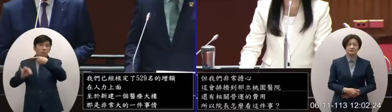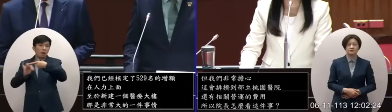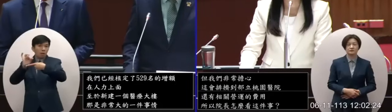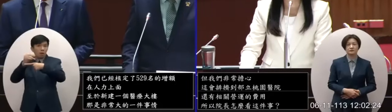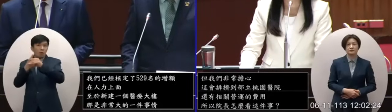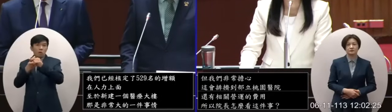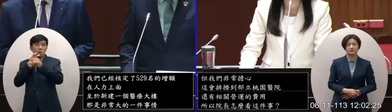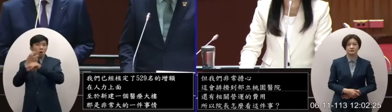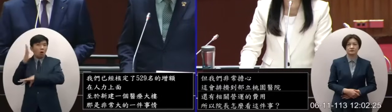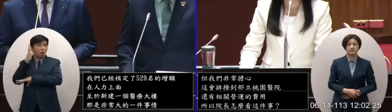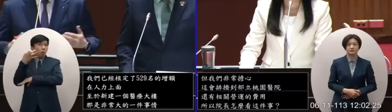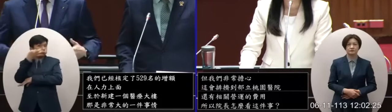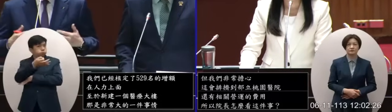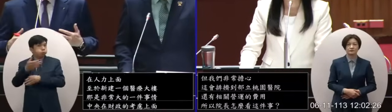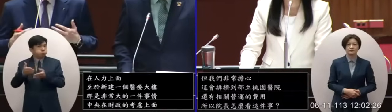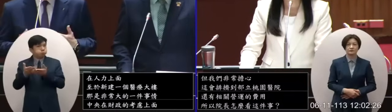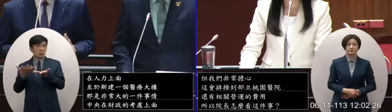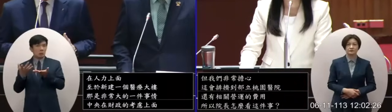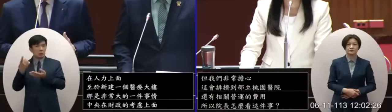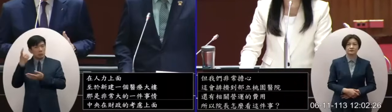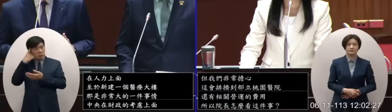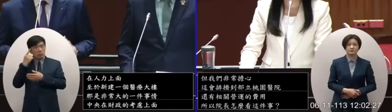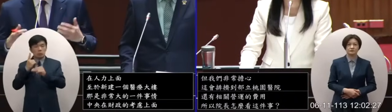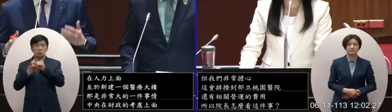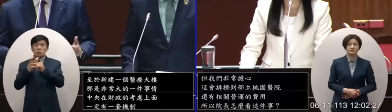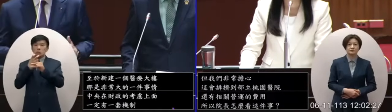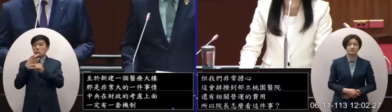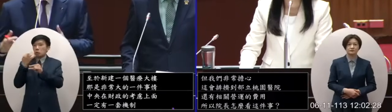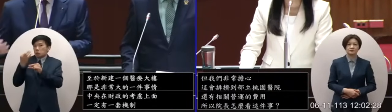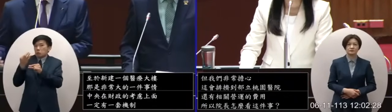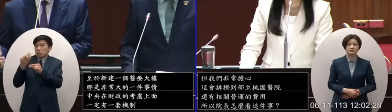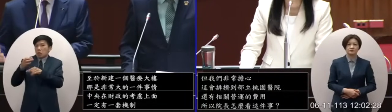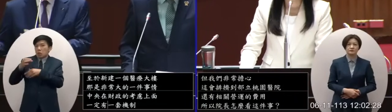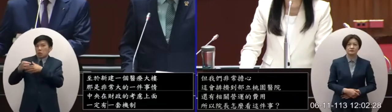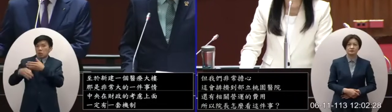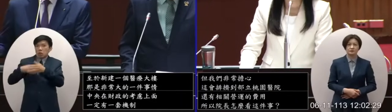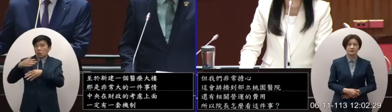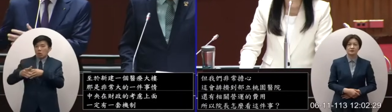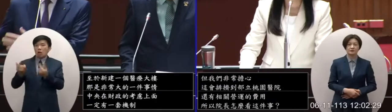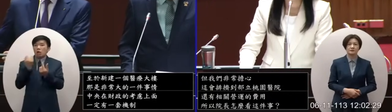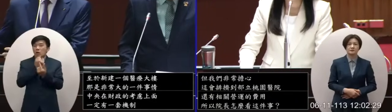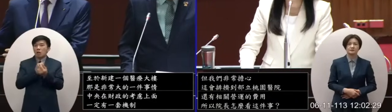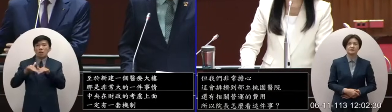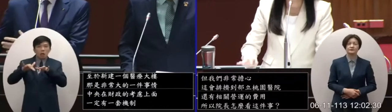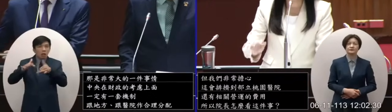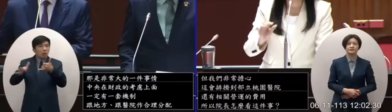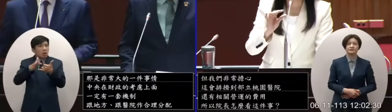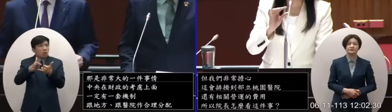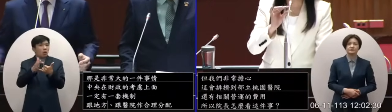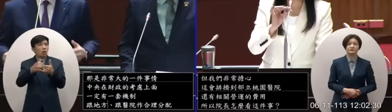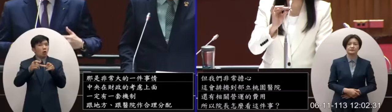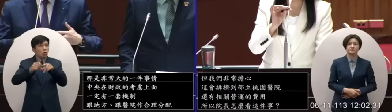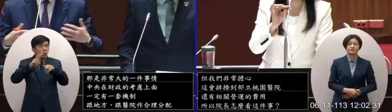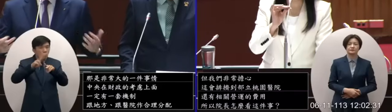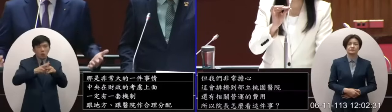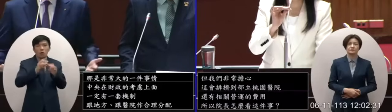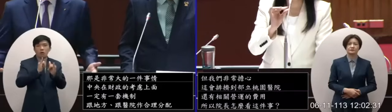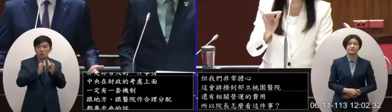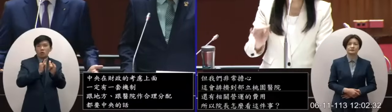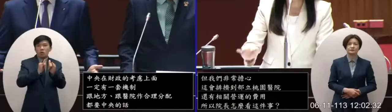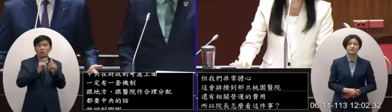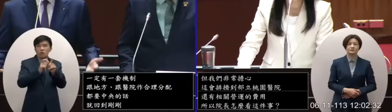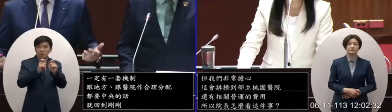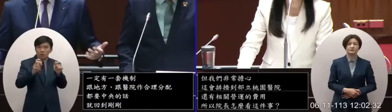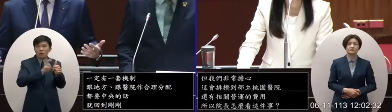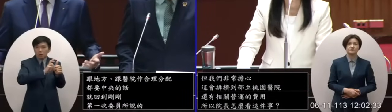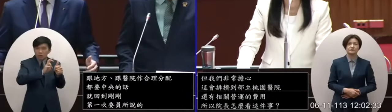次委员所说的，那中央要有能力就天灾地变实际需要公共建设社福长照等等，中央维持这